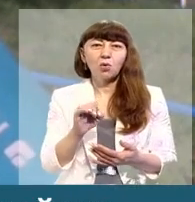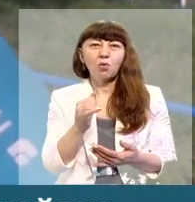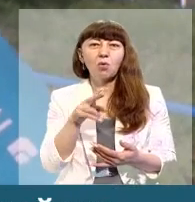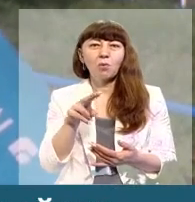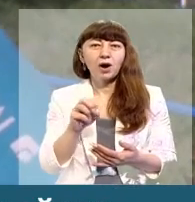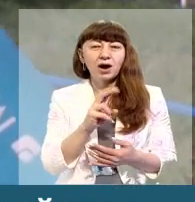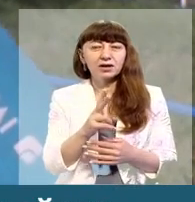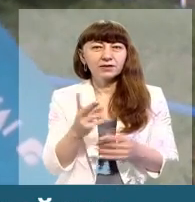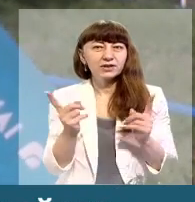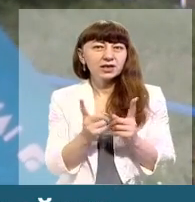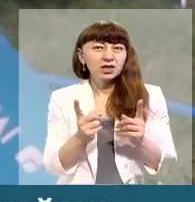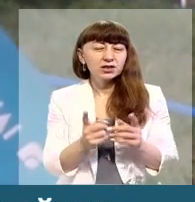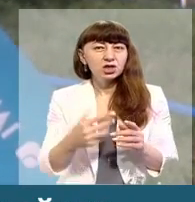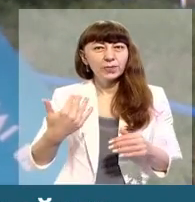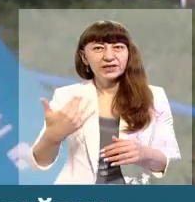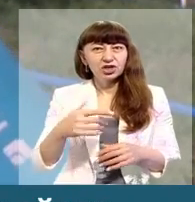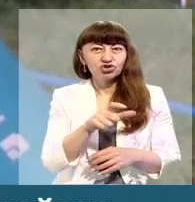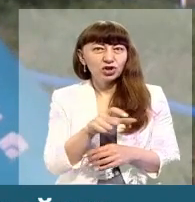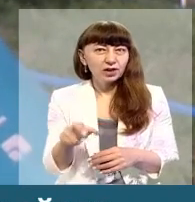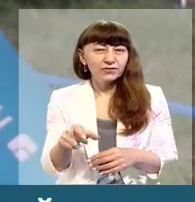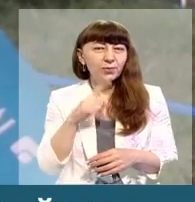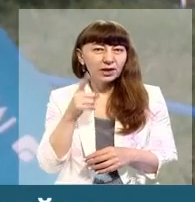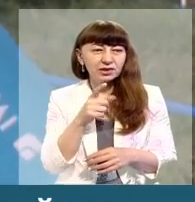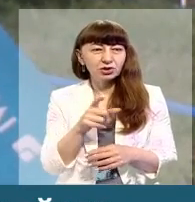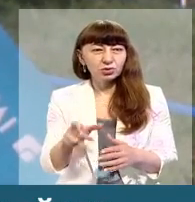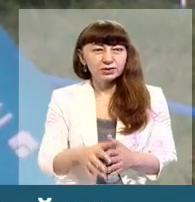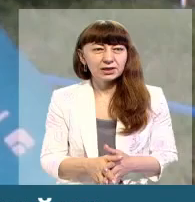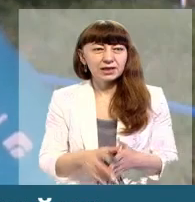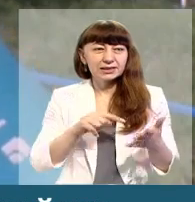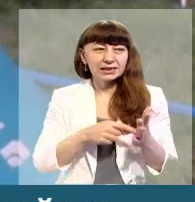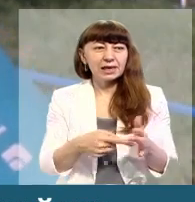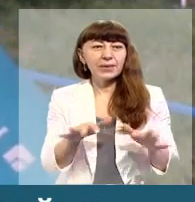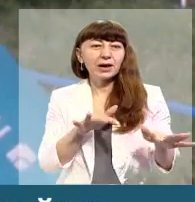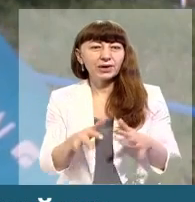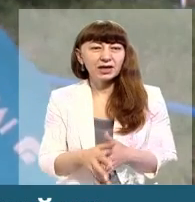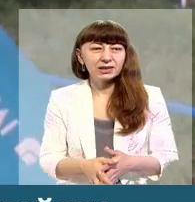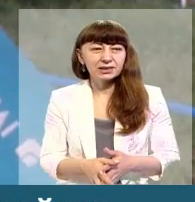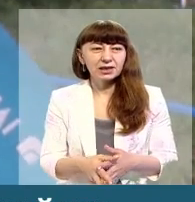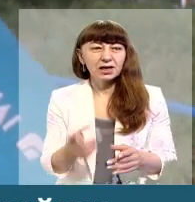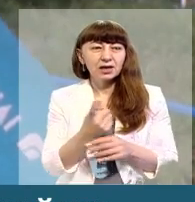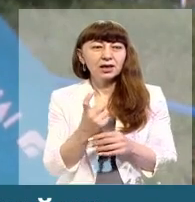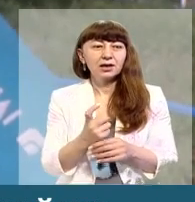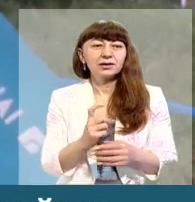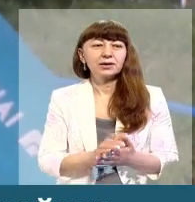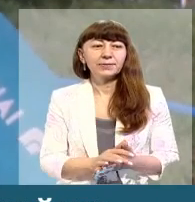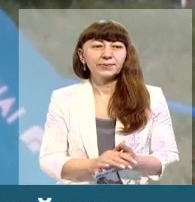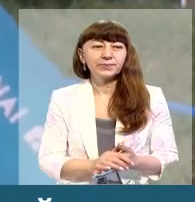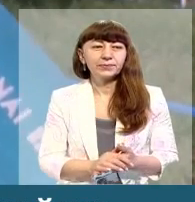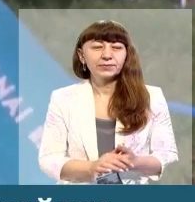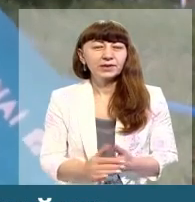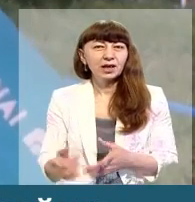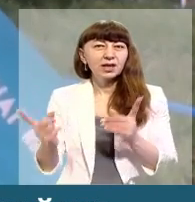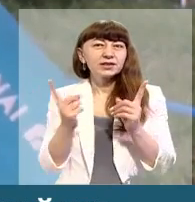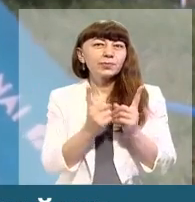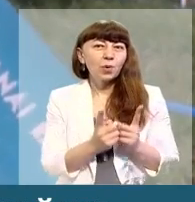Здесь мы собрали более 50 человек молодежи. Цель данного мероприятия – это